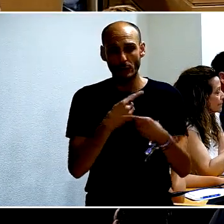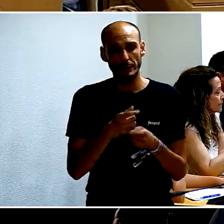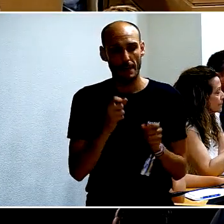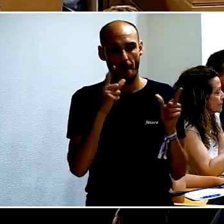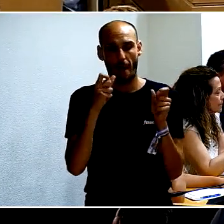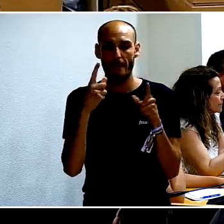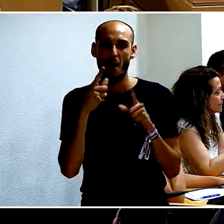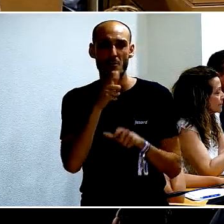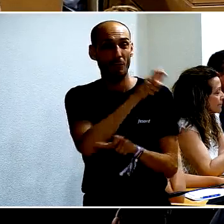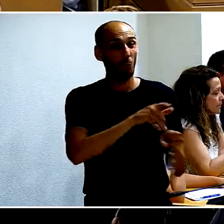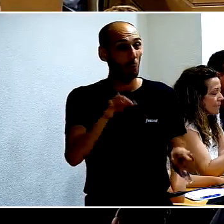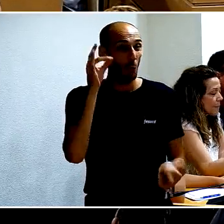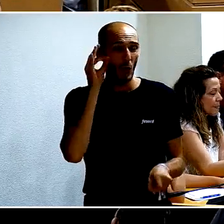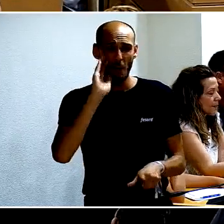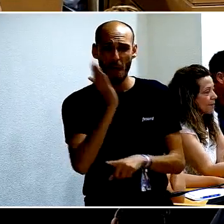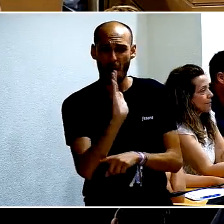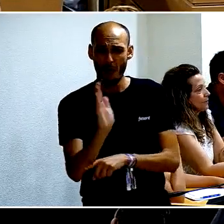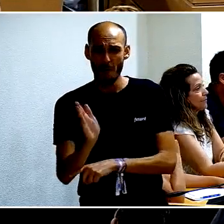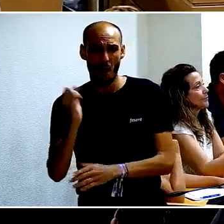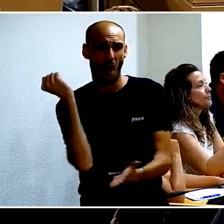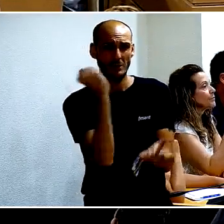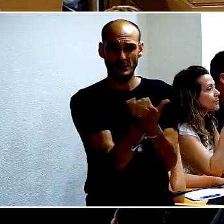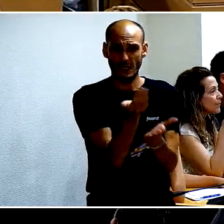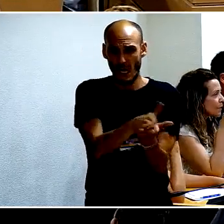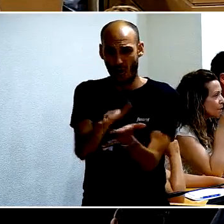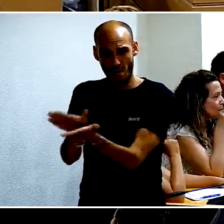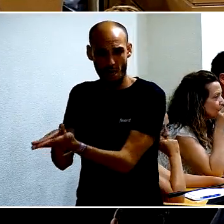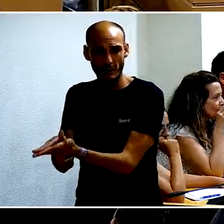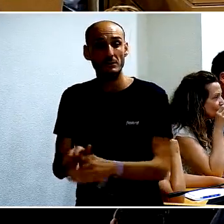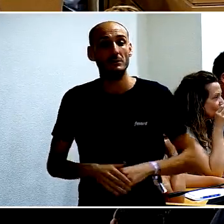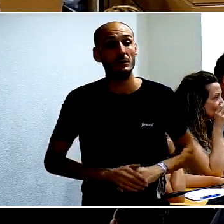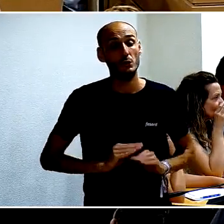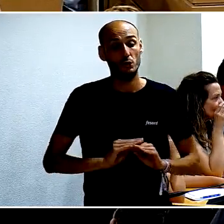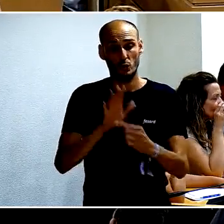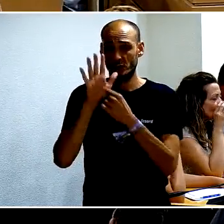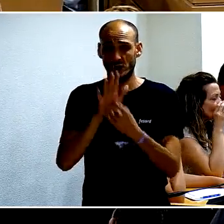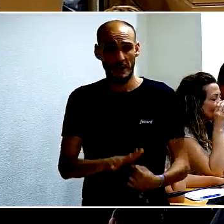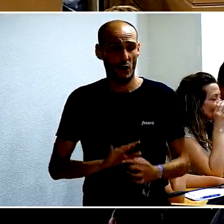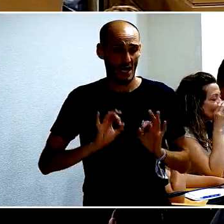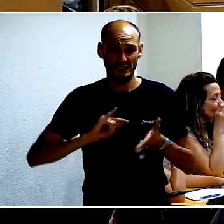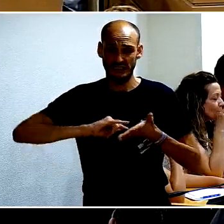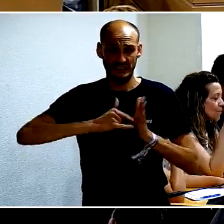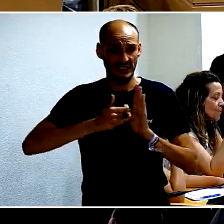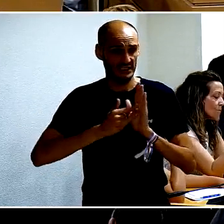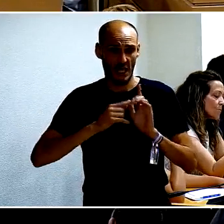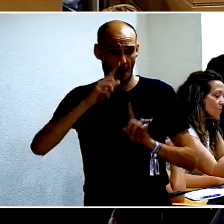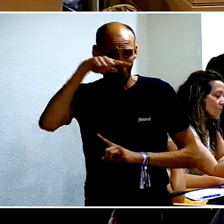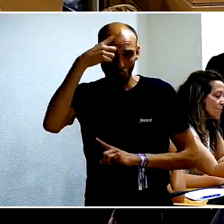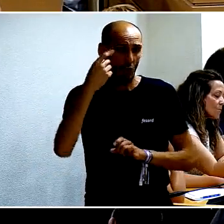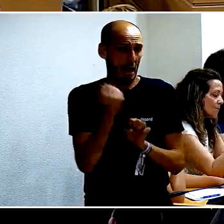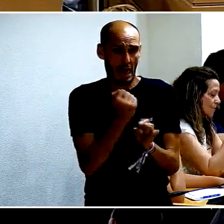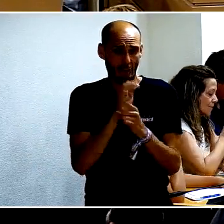assassinades pel fet de ser-ho. De la seva discriminació sistemàtica, cultural i laboral en aquesta